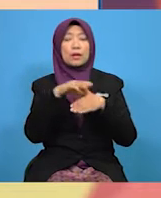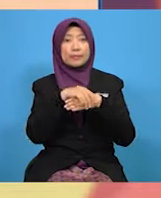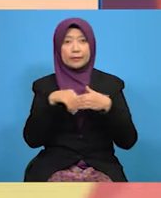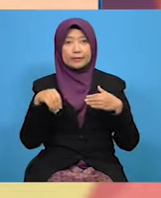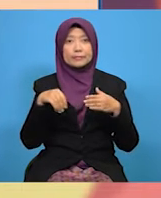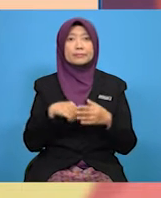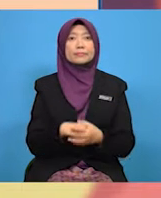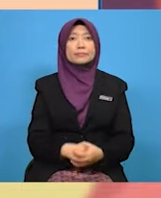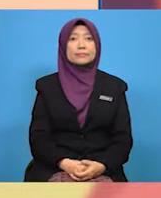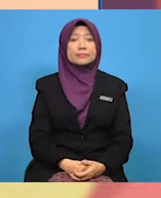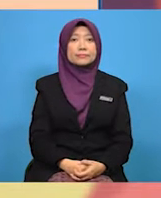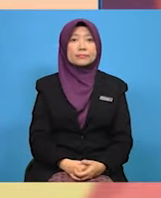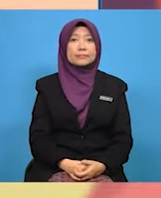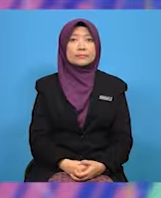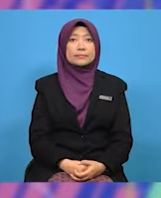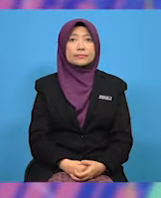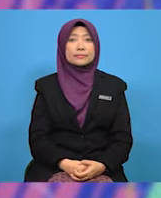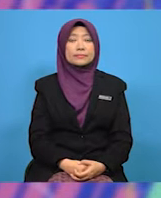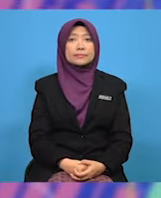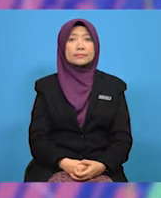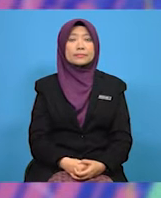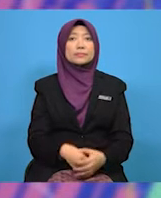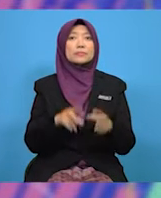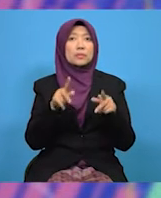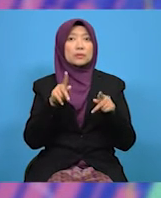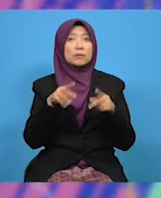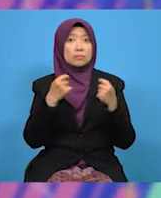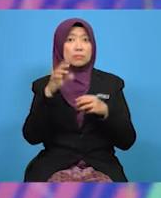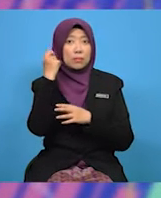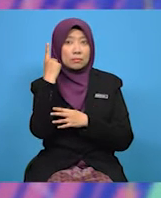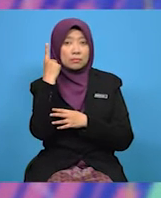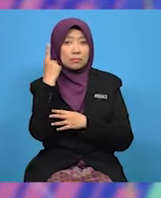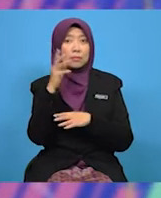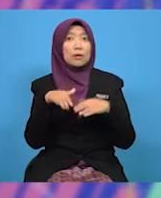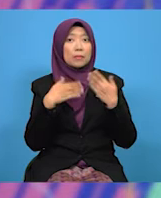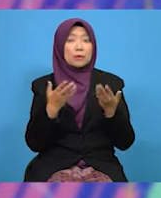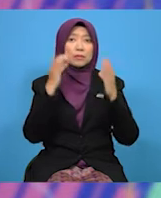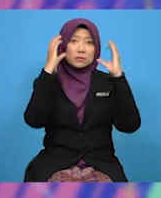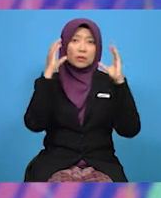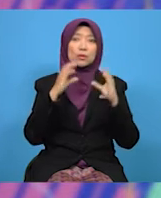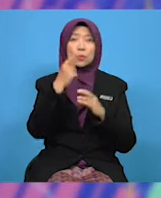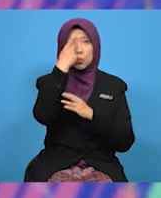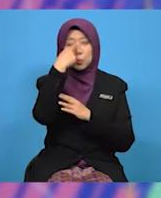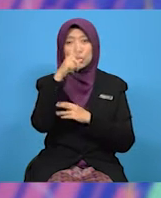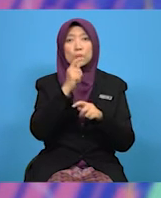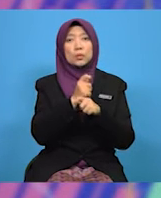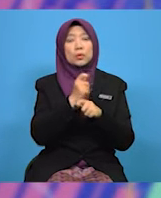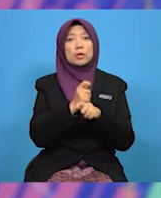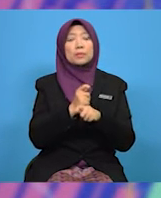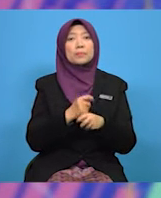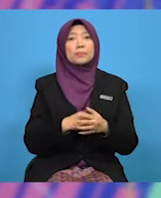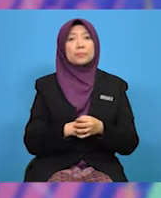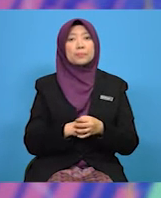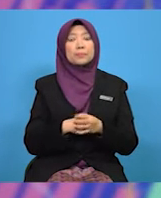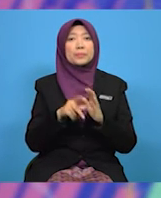6450 juta adakah anda telah memahami Bagaimana cara untuk akan